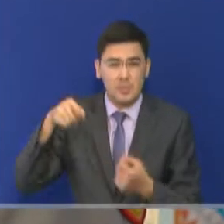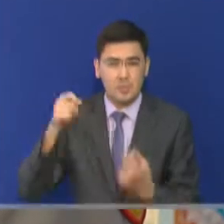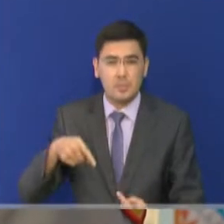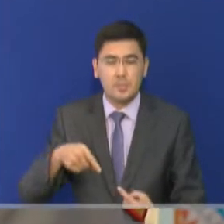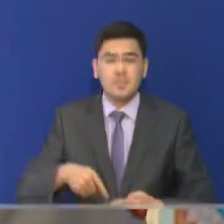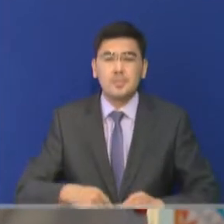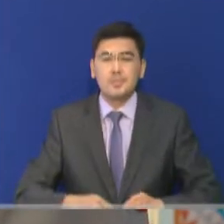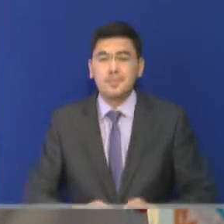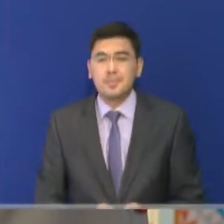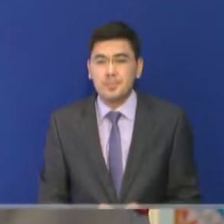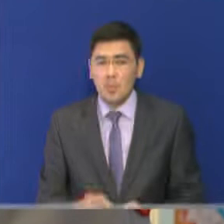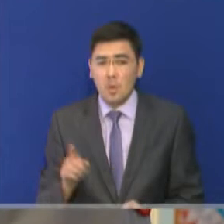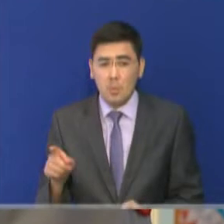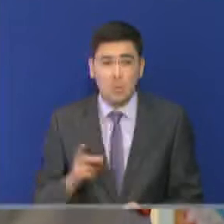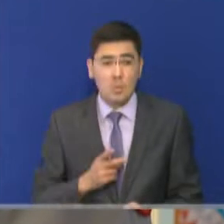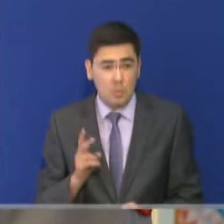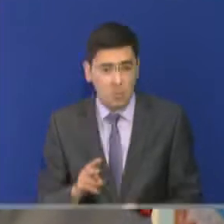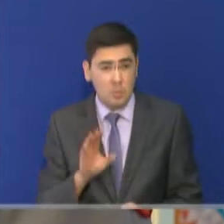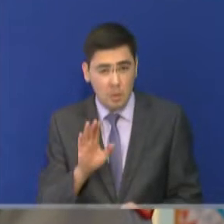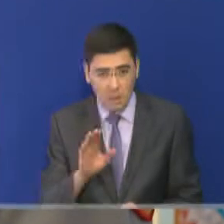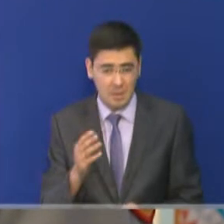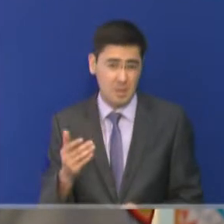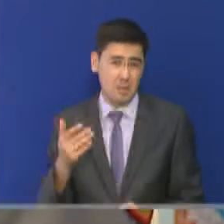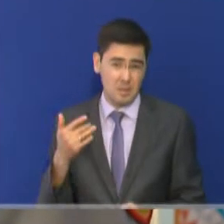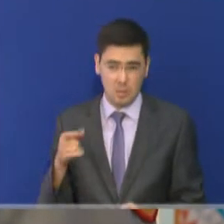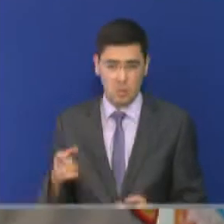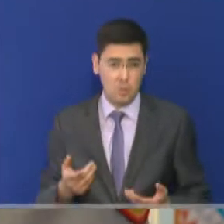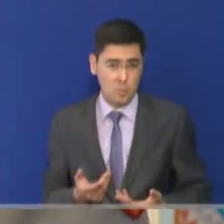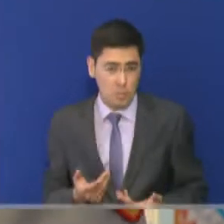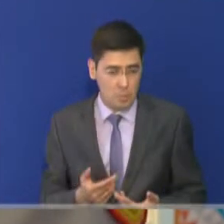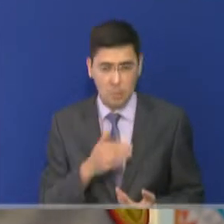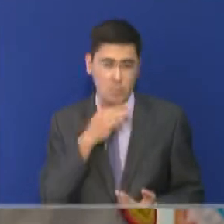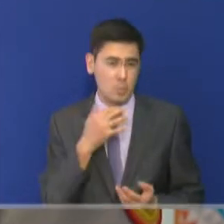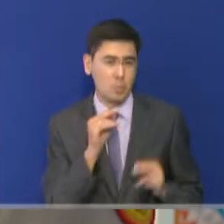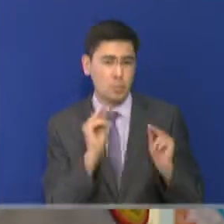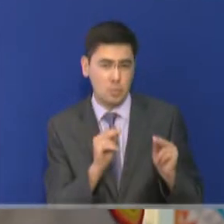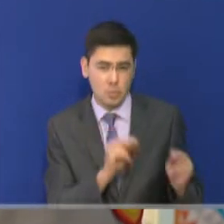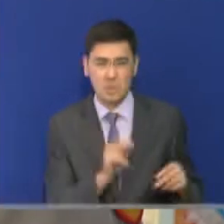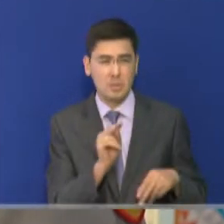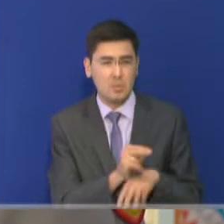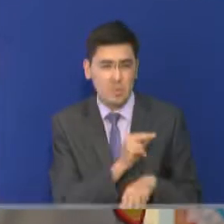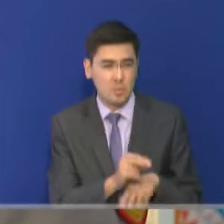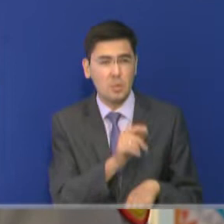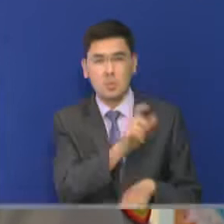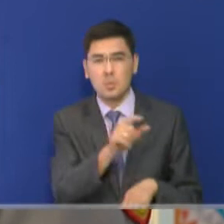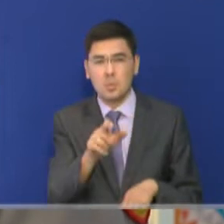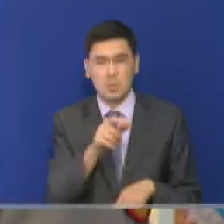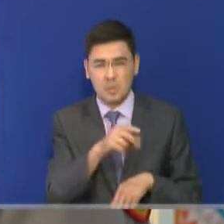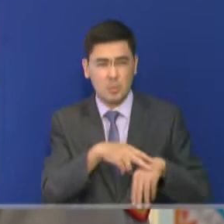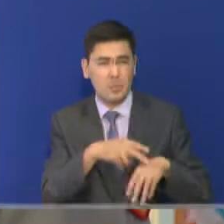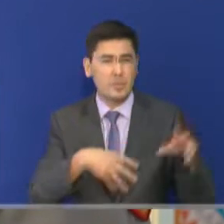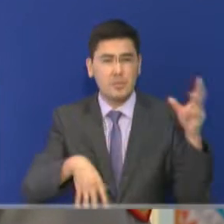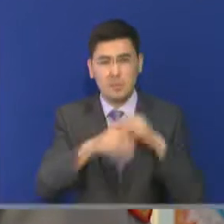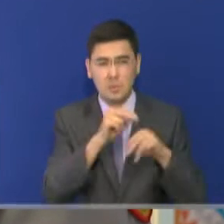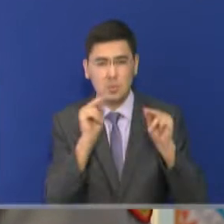көп кісілерді тәрбиелеп кеткен. Генерал майор полиция генерал юстиция генерал майор атағына жетіп пенсияға